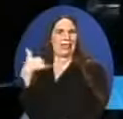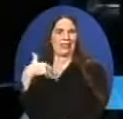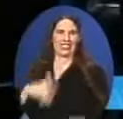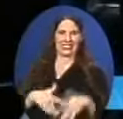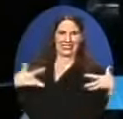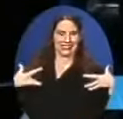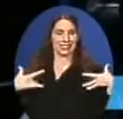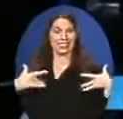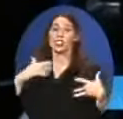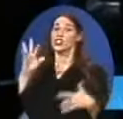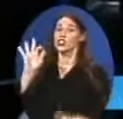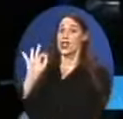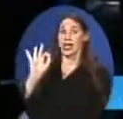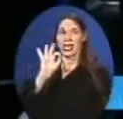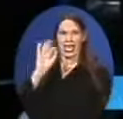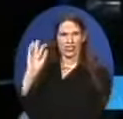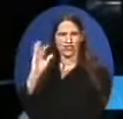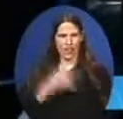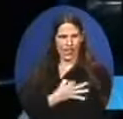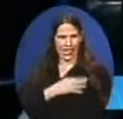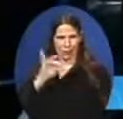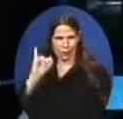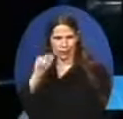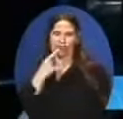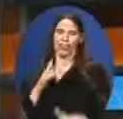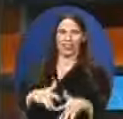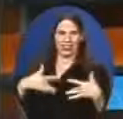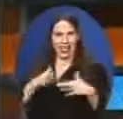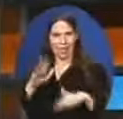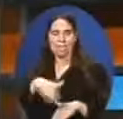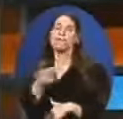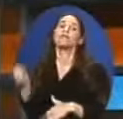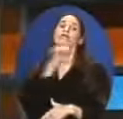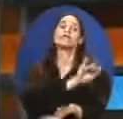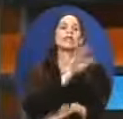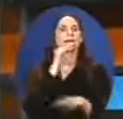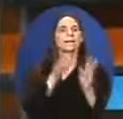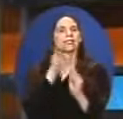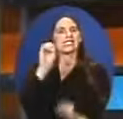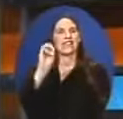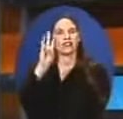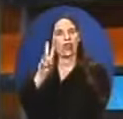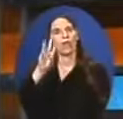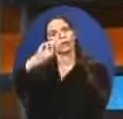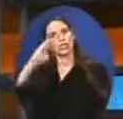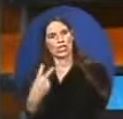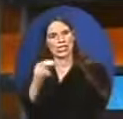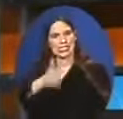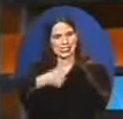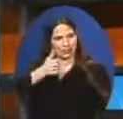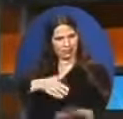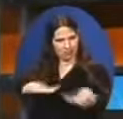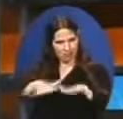שלי יחימוביץ' מטפסת על הר הגרעון. לכן אנחנו נפנה למר סילבן שלום, לשר סילבן שלום, המשנה לראש הממשלה והשר שיתוף פעולה